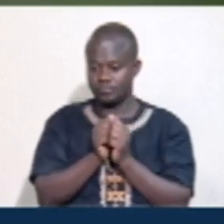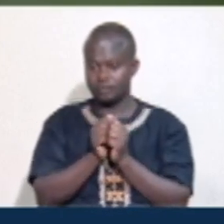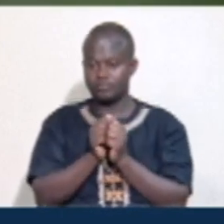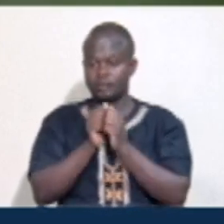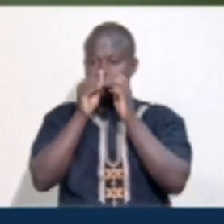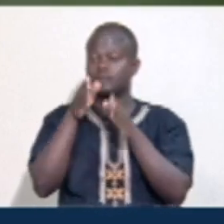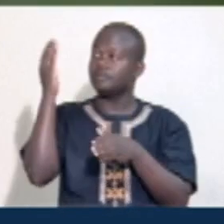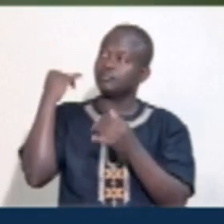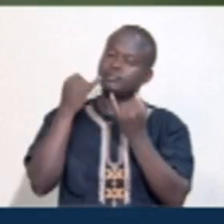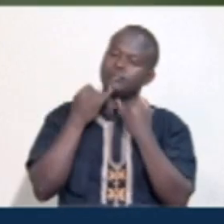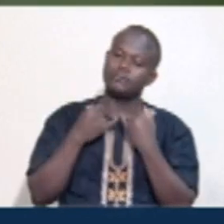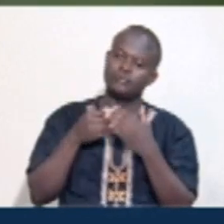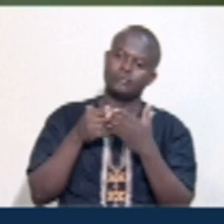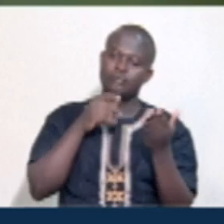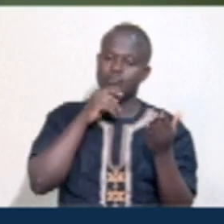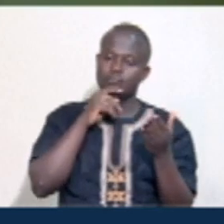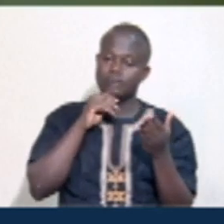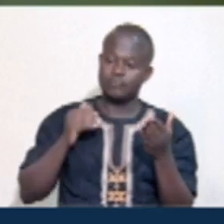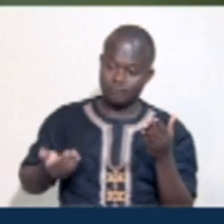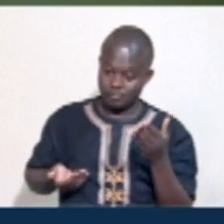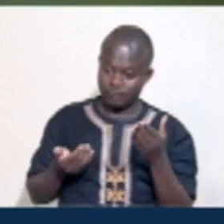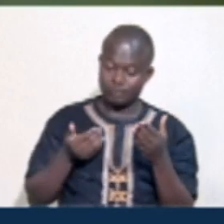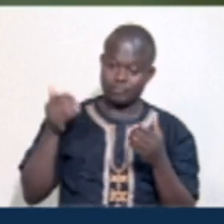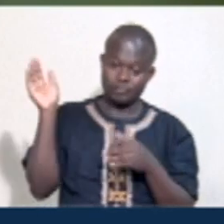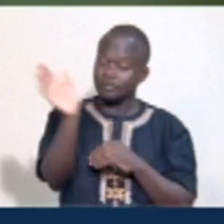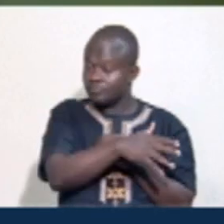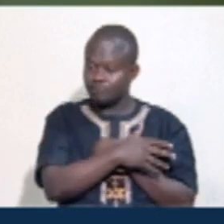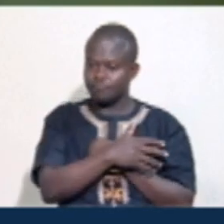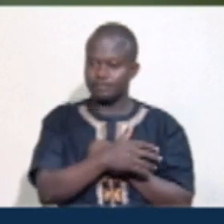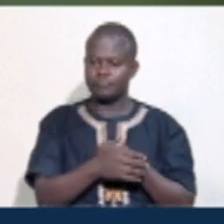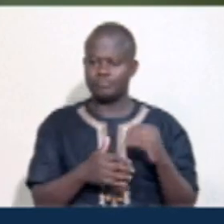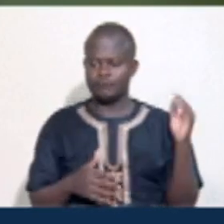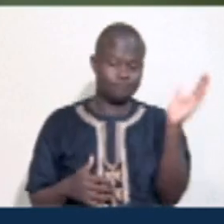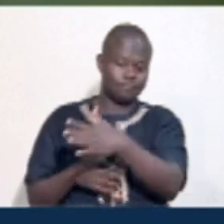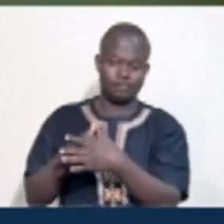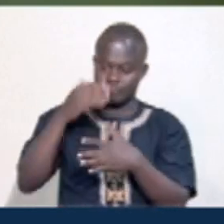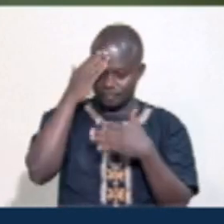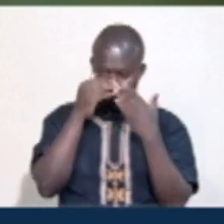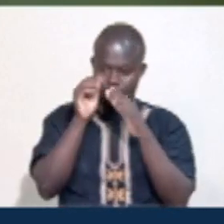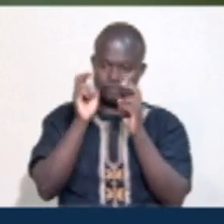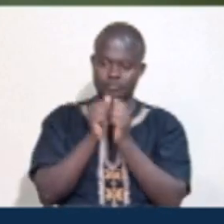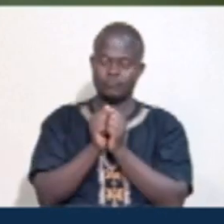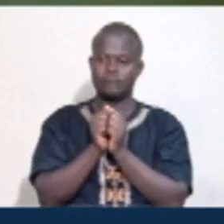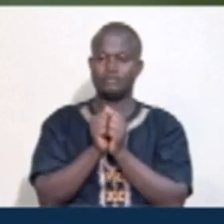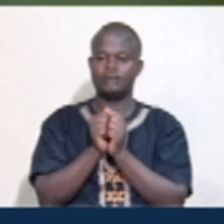aretse kumbwira umugore wamuganyiraga avuga ko umugabo yamukubise ngo kubera ko